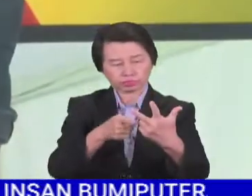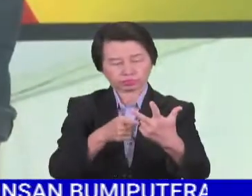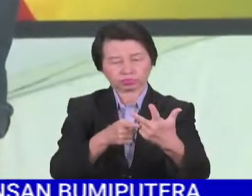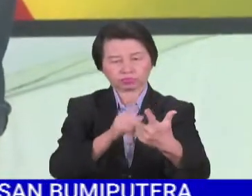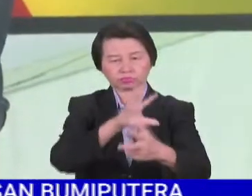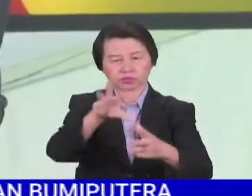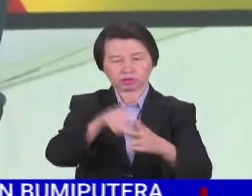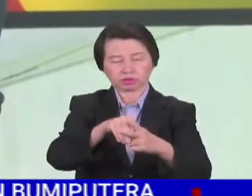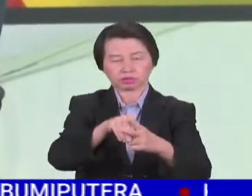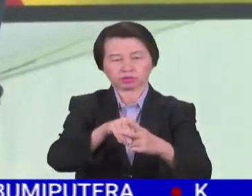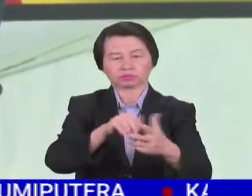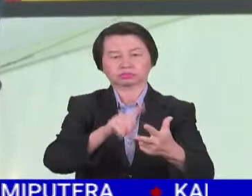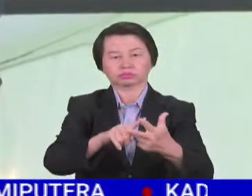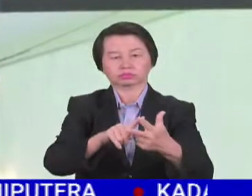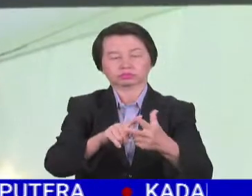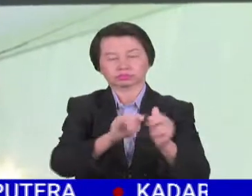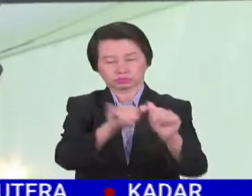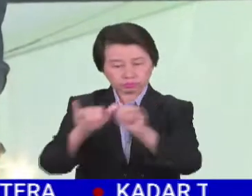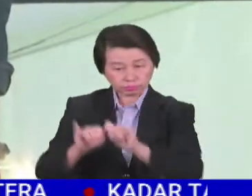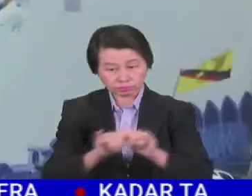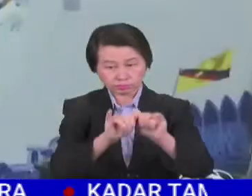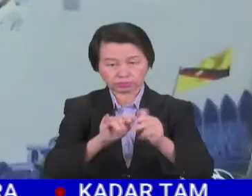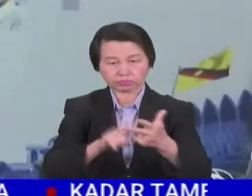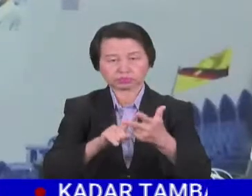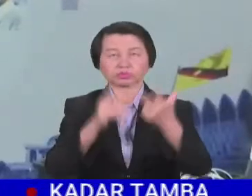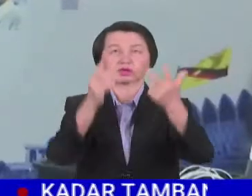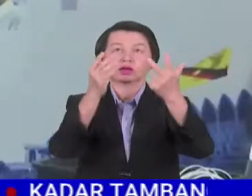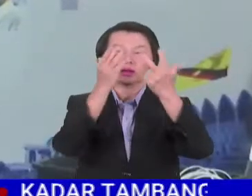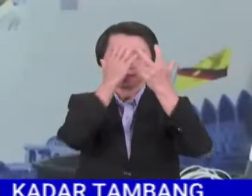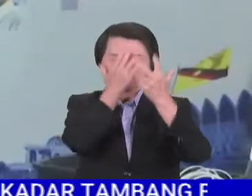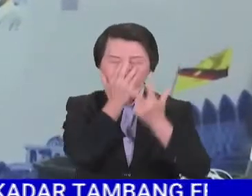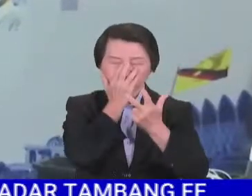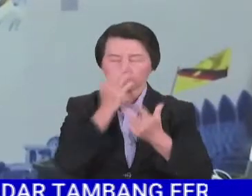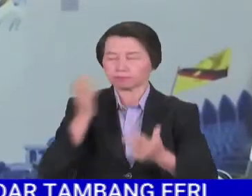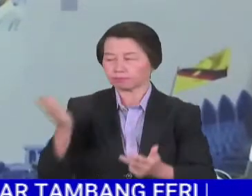merangkumi keterangkuman, kebersamaan dan kesyukuran. Firdaus Arasi, RTM.